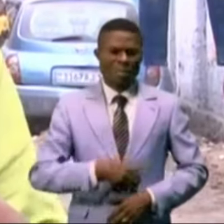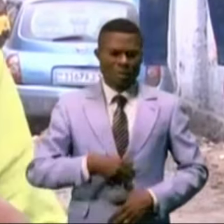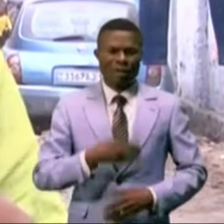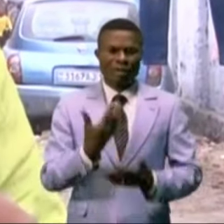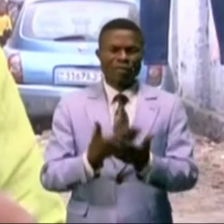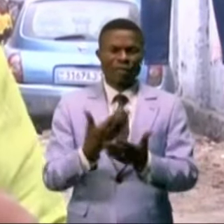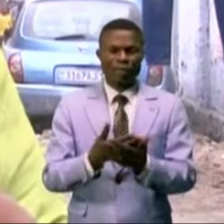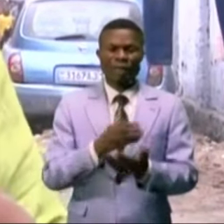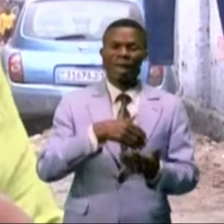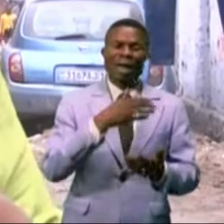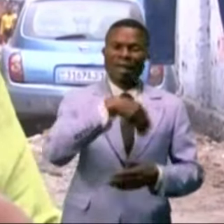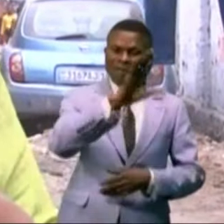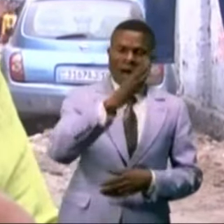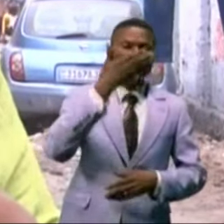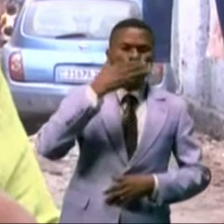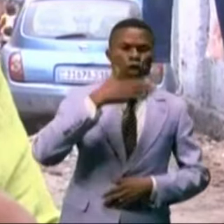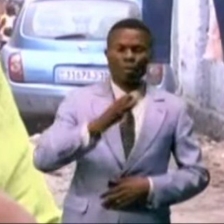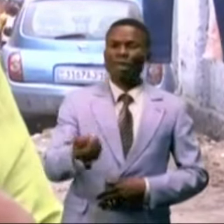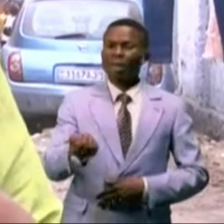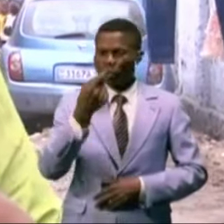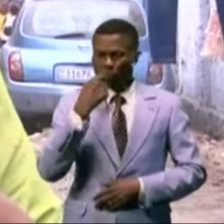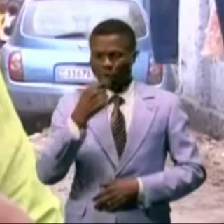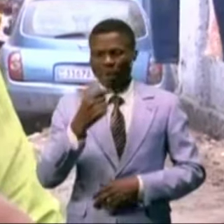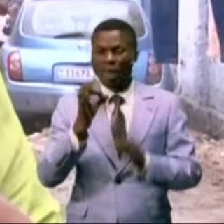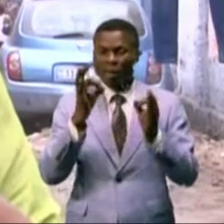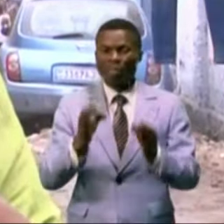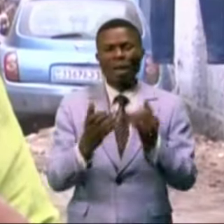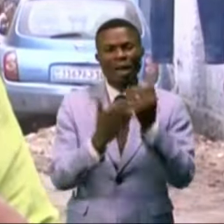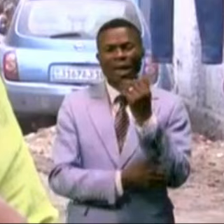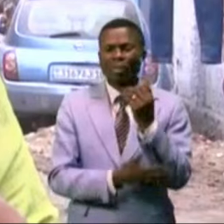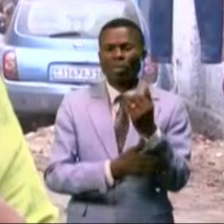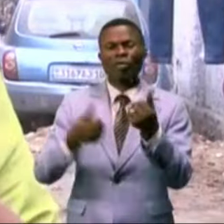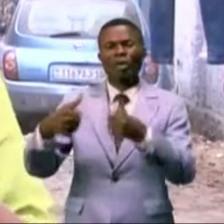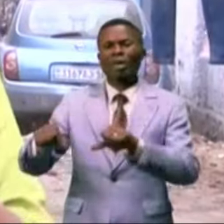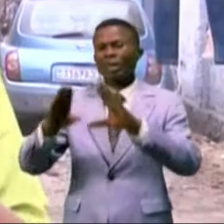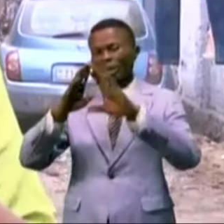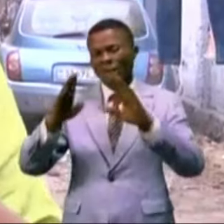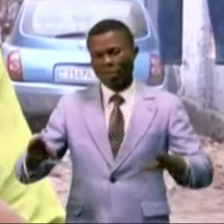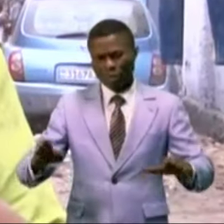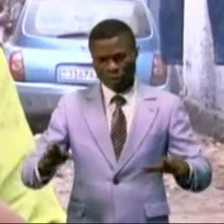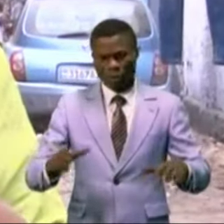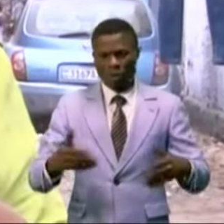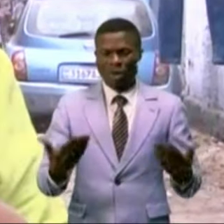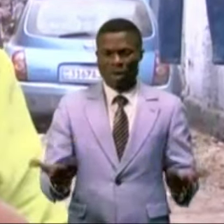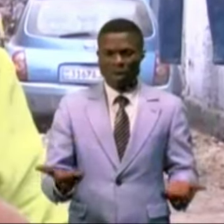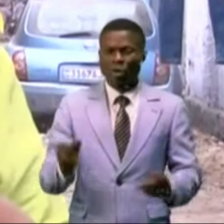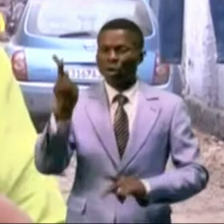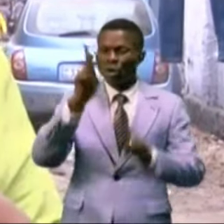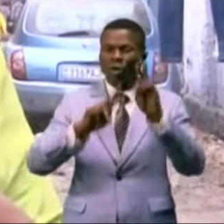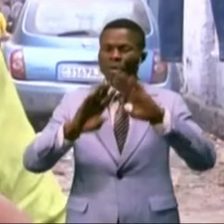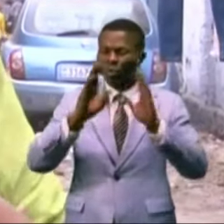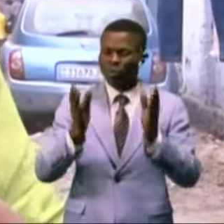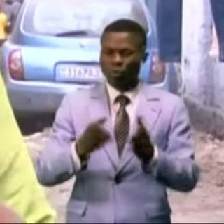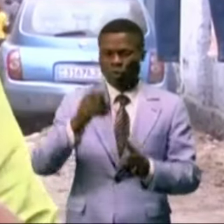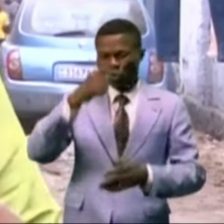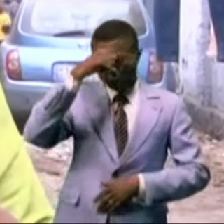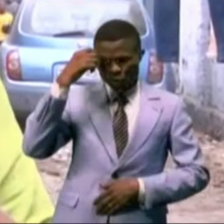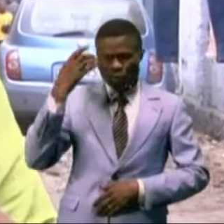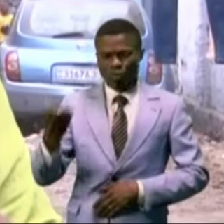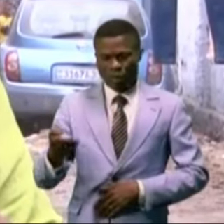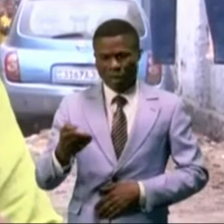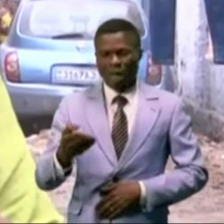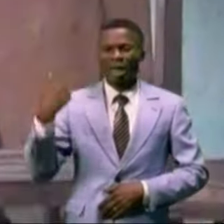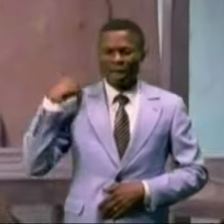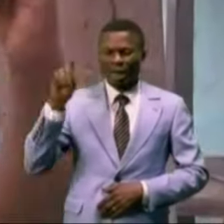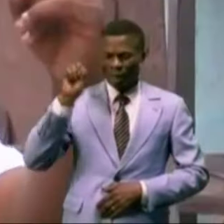tête, ils courent à l'hôpital parce qu'ils peuvent payer. Mais notre population pauvre, qu'est-ce qu'ils